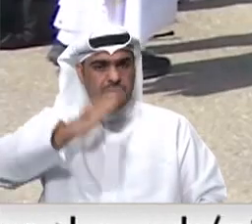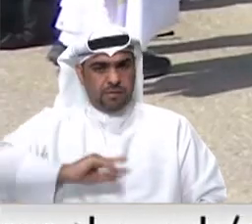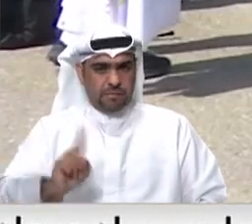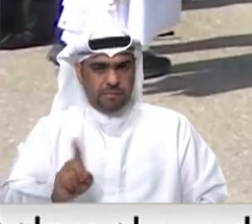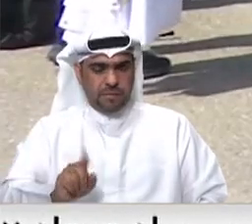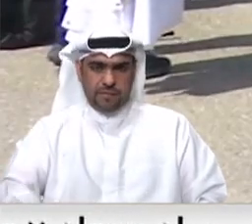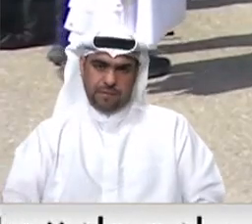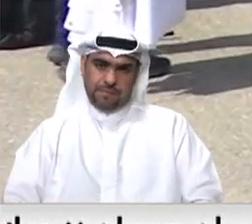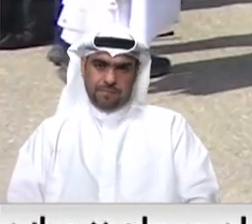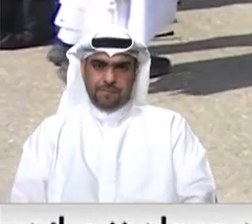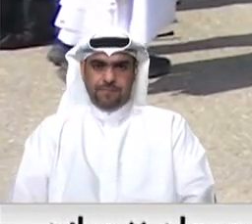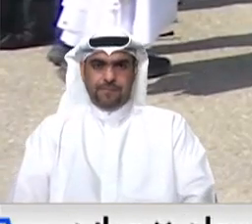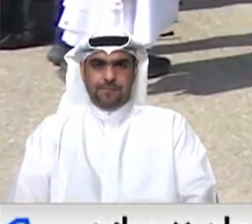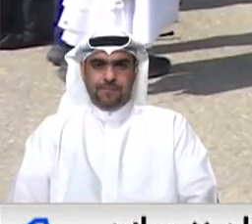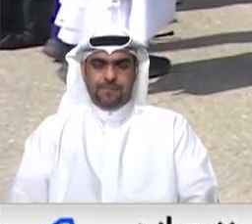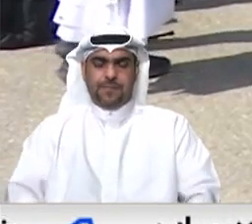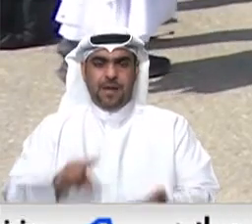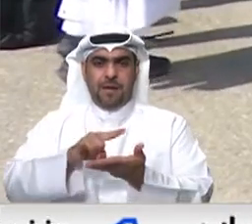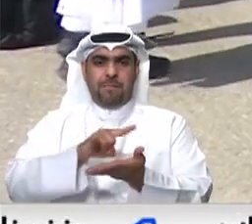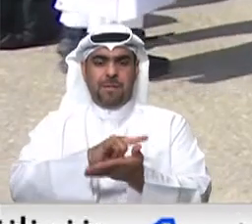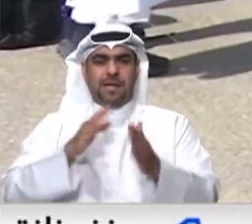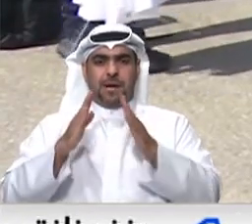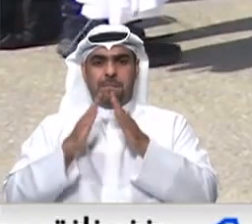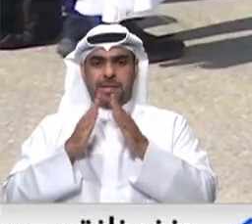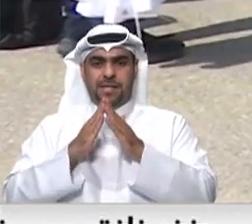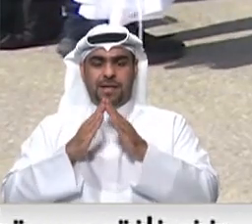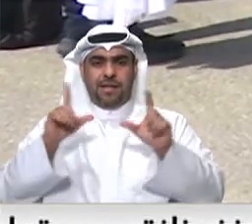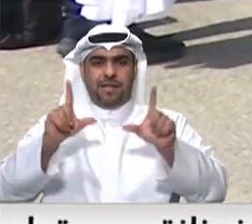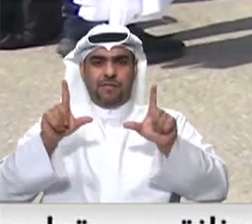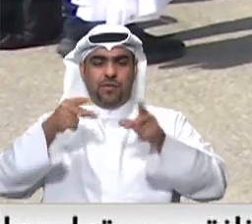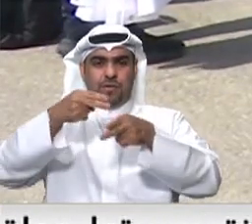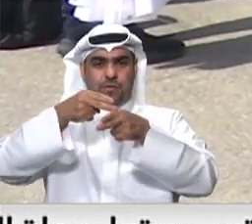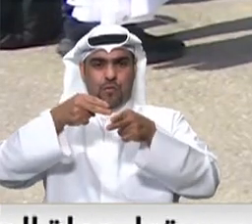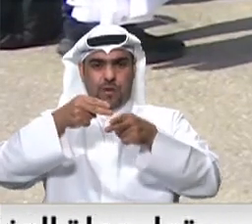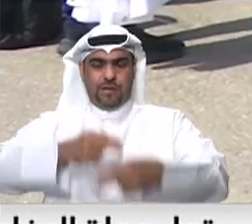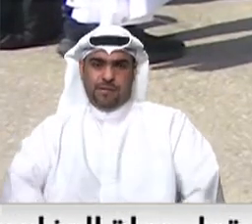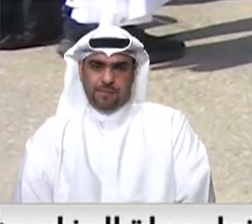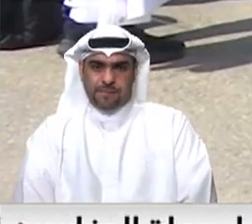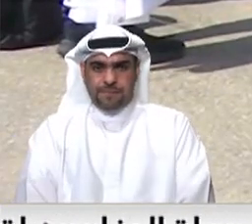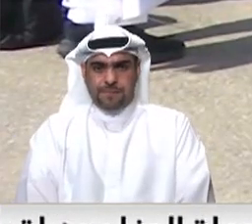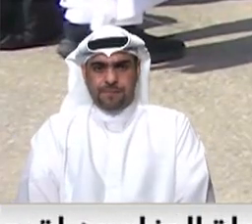ولا الرحمة. من مطار العريش ياسر سعد، تلفزيون دولة الكويت.